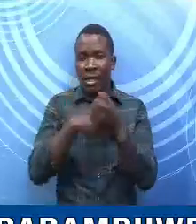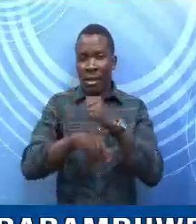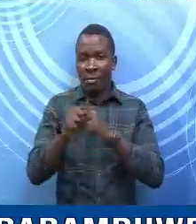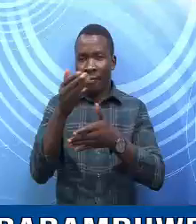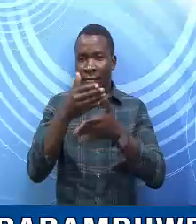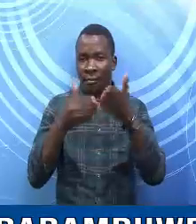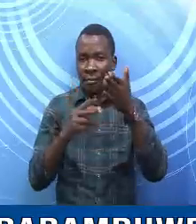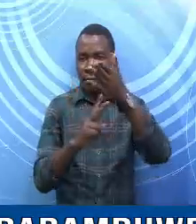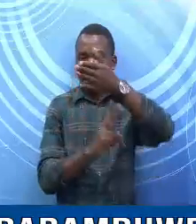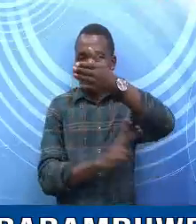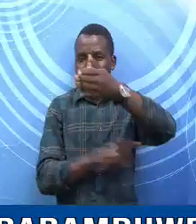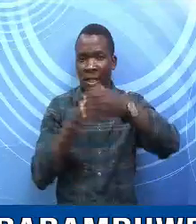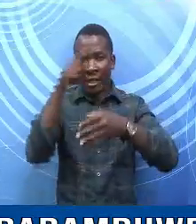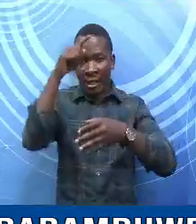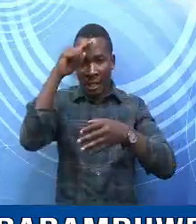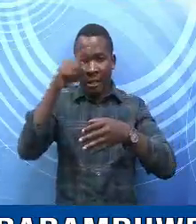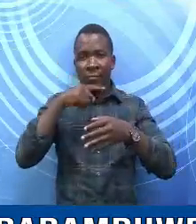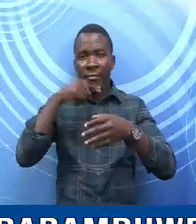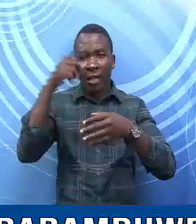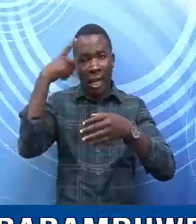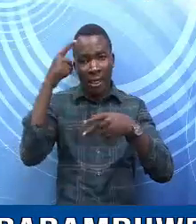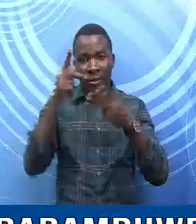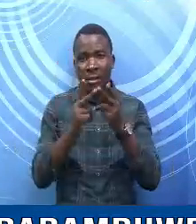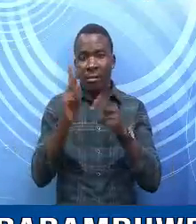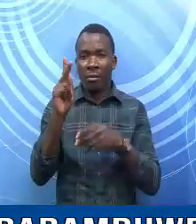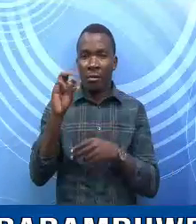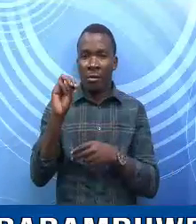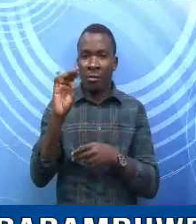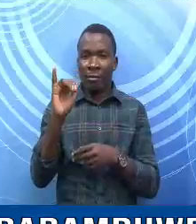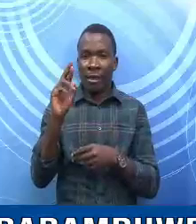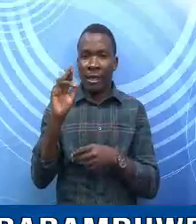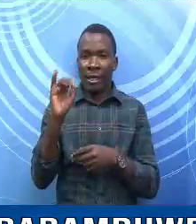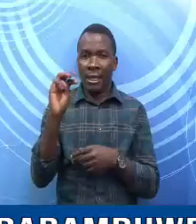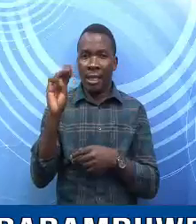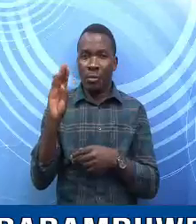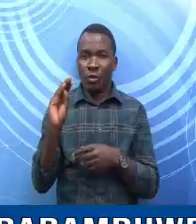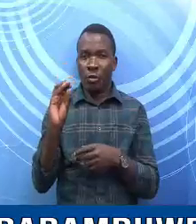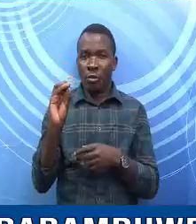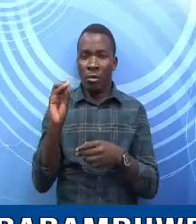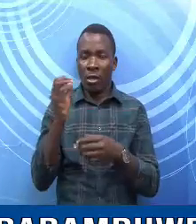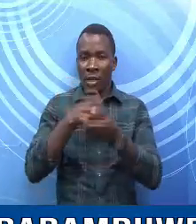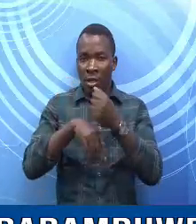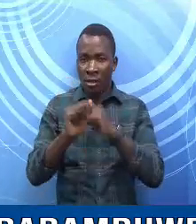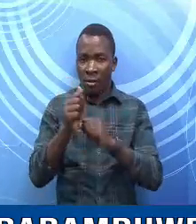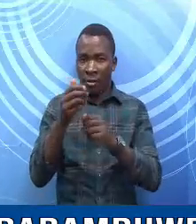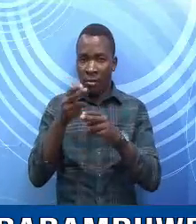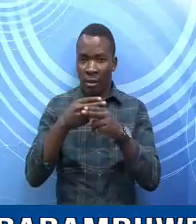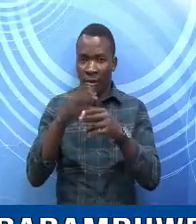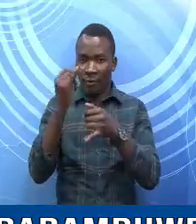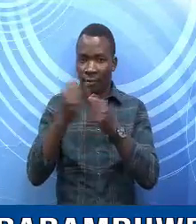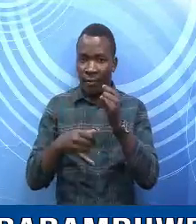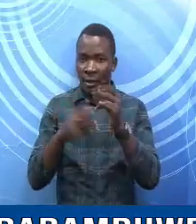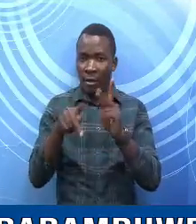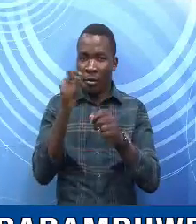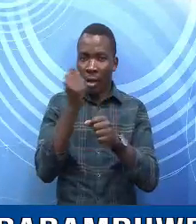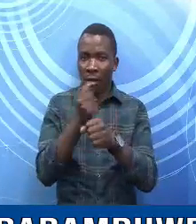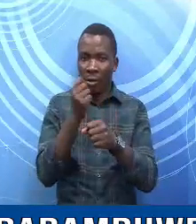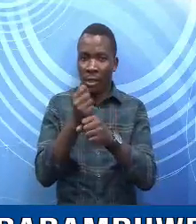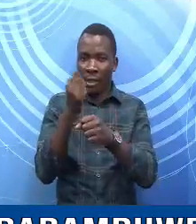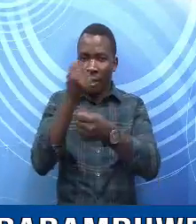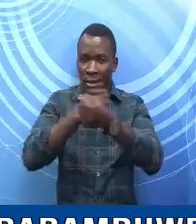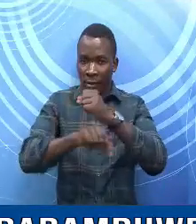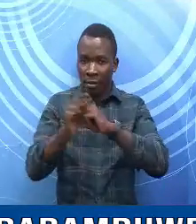Nyabugogo mu karere ka Nyarugenge ahazwi nko kwa Mirimo irimo kugenda igana ku musozo wayo. Mu gihe abahakoze imirimo itandukanye, yaba bagize